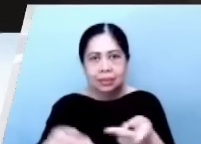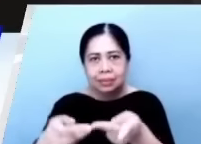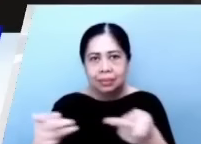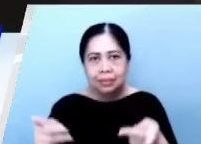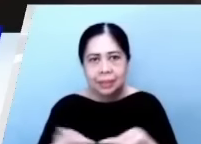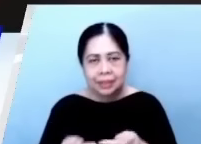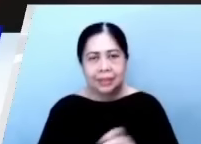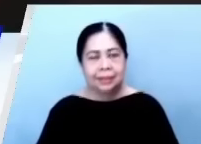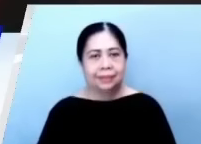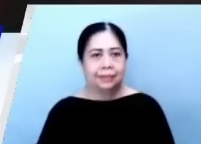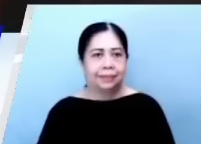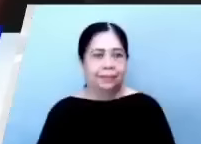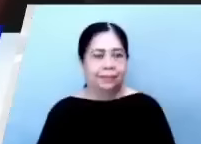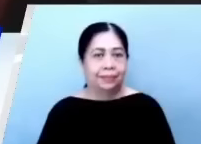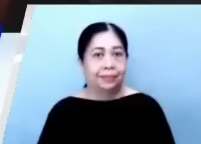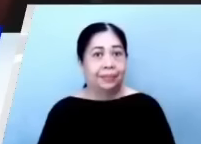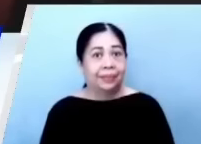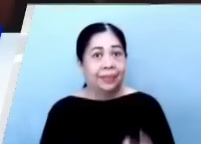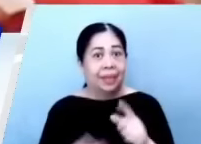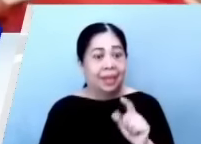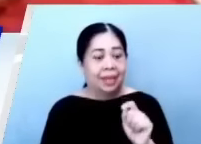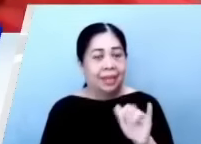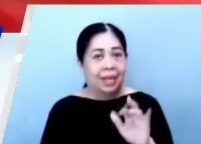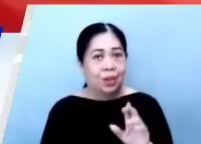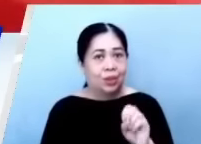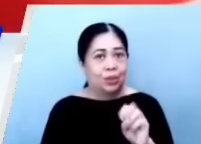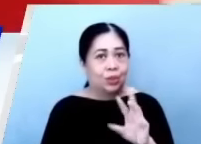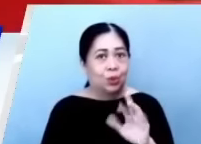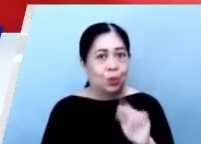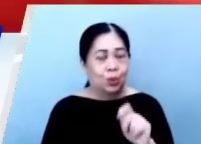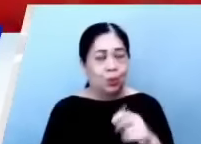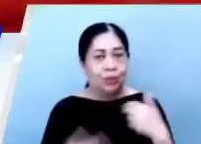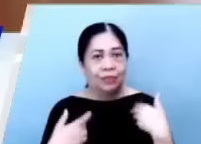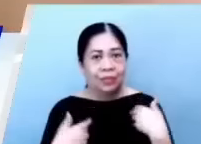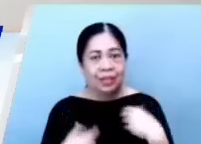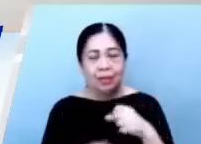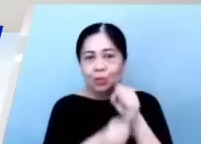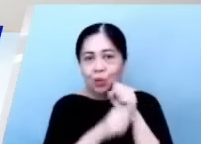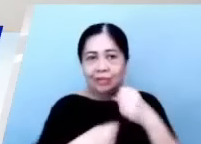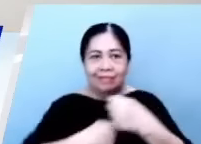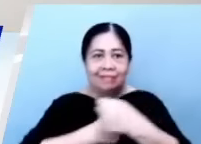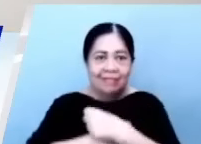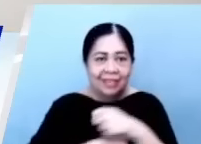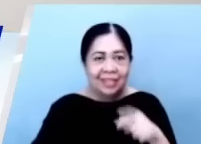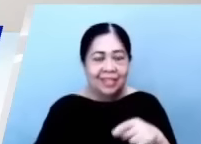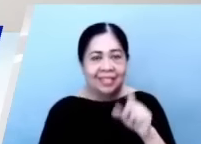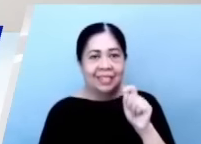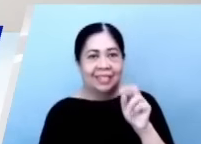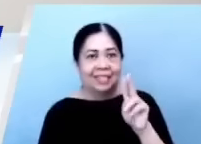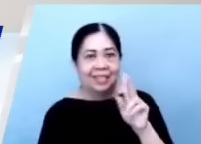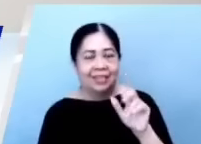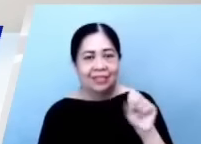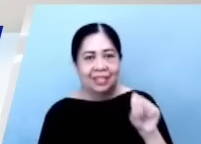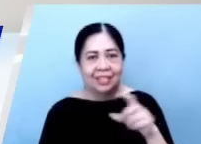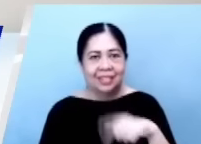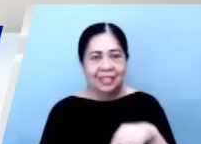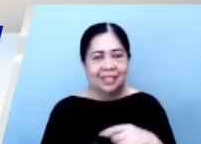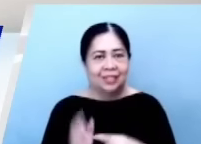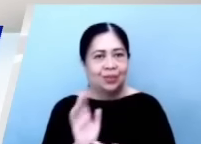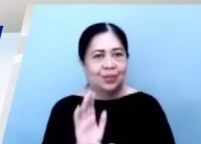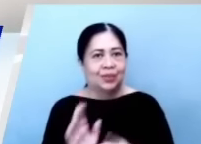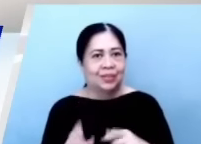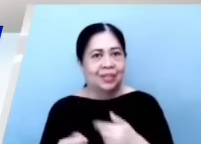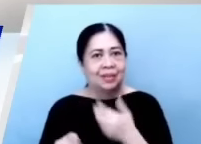Kung si Taylor Swift may pa-kiss and hug for Travis Kelce sa Super Bowl, finlex naman ang bestie niyang si Selena Gomez,